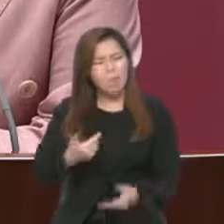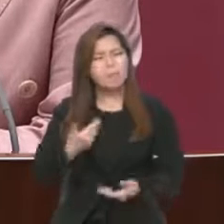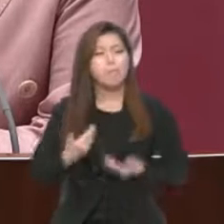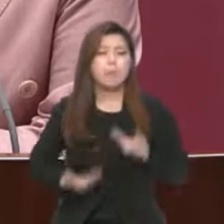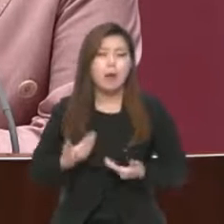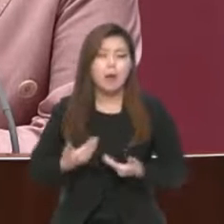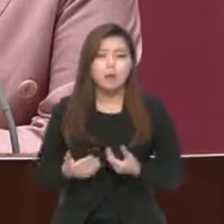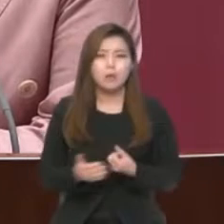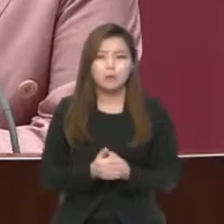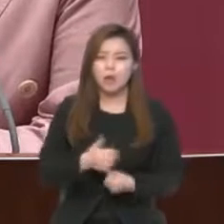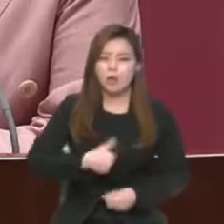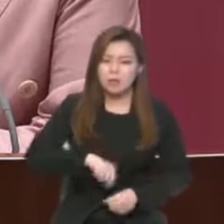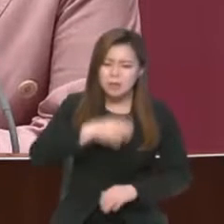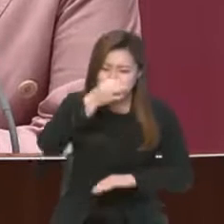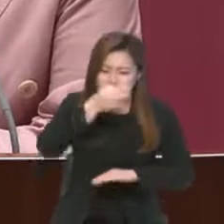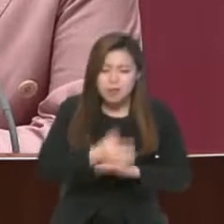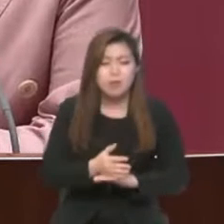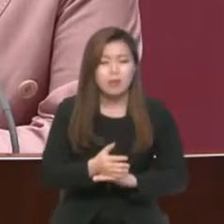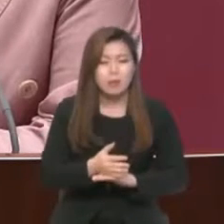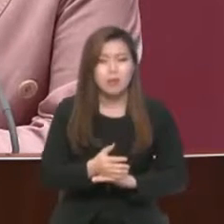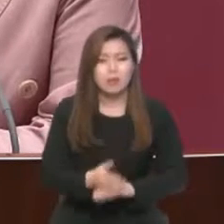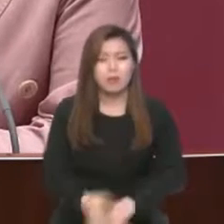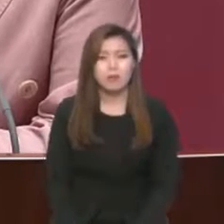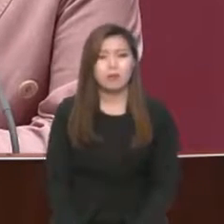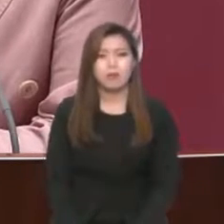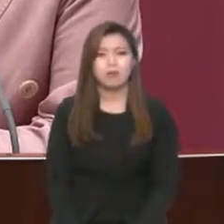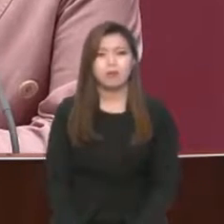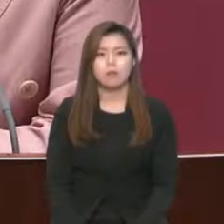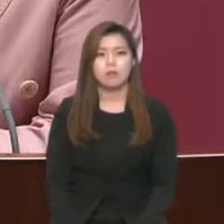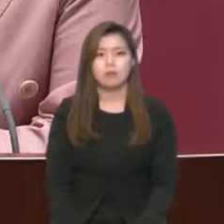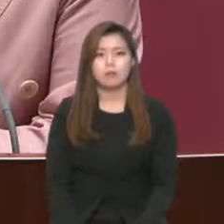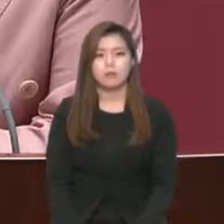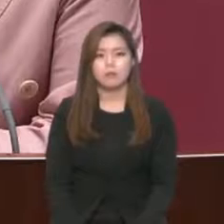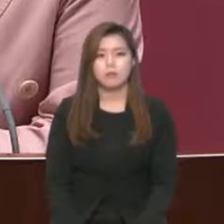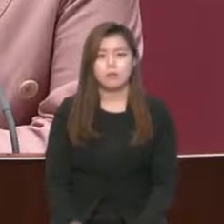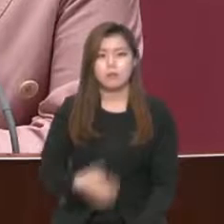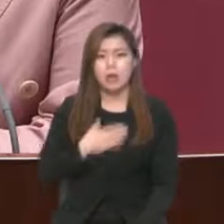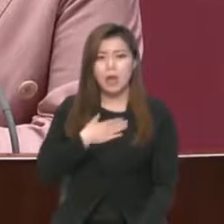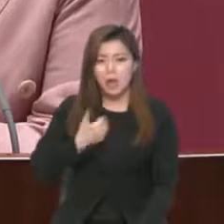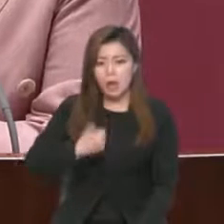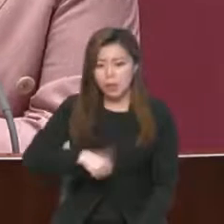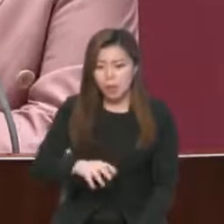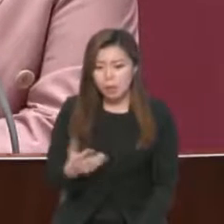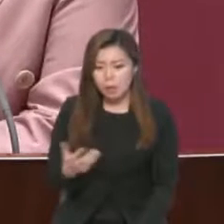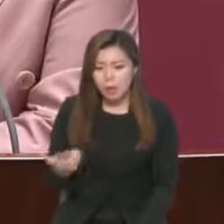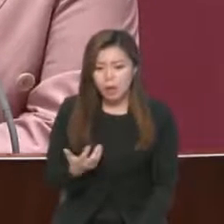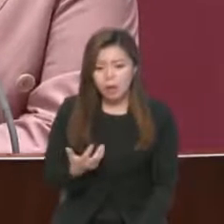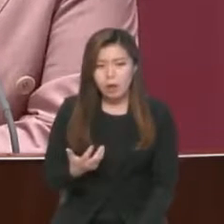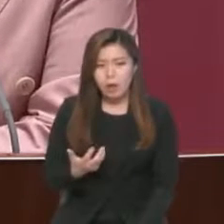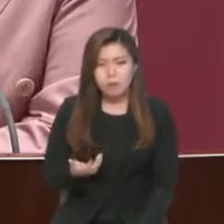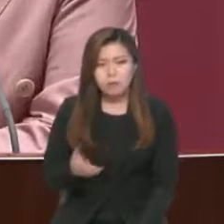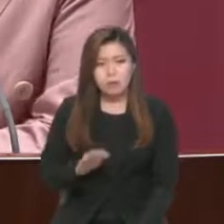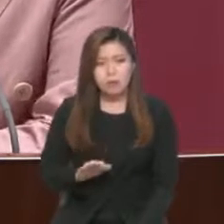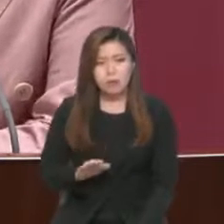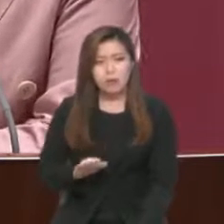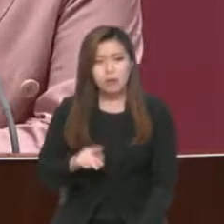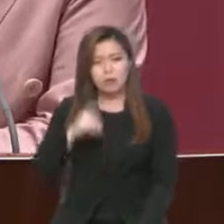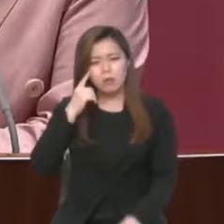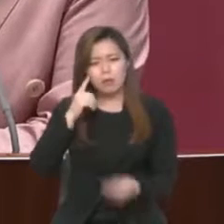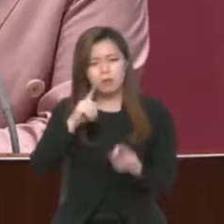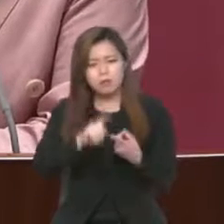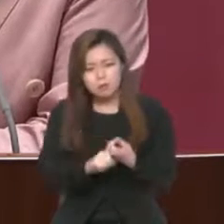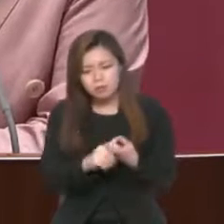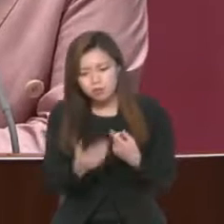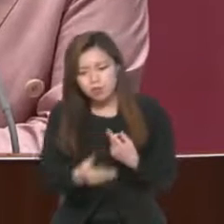아들한테 좀 미안한데요. 사실은 아들 아픈 것을 제가 어떻게 관심조차 못 주고